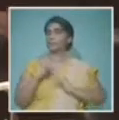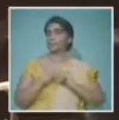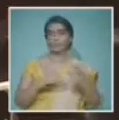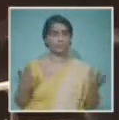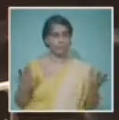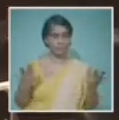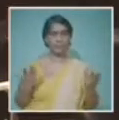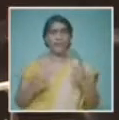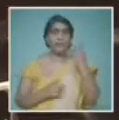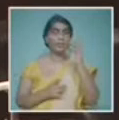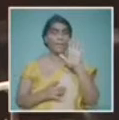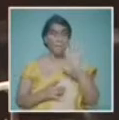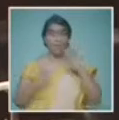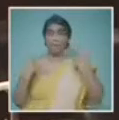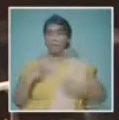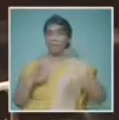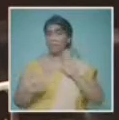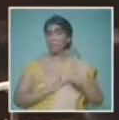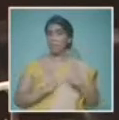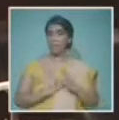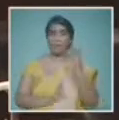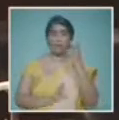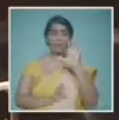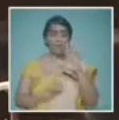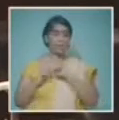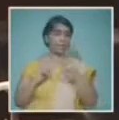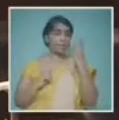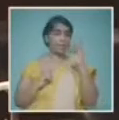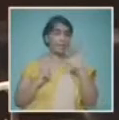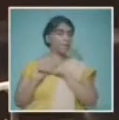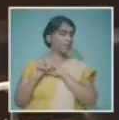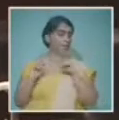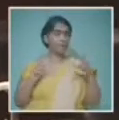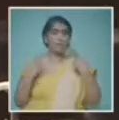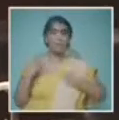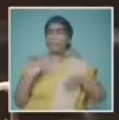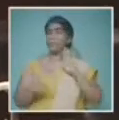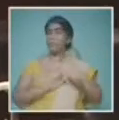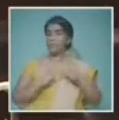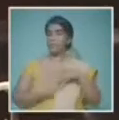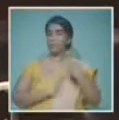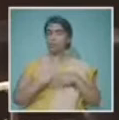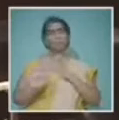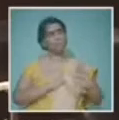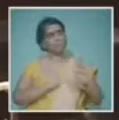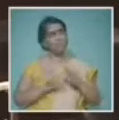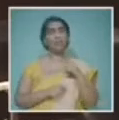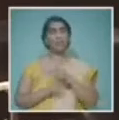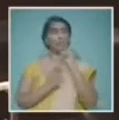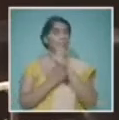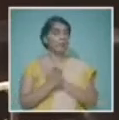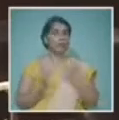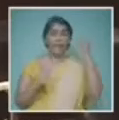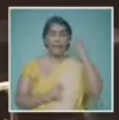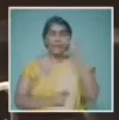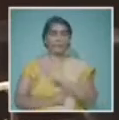නැහැ ඉතින් 2005 රාජපක්ෂ පාලනය ආව 2005 ඉඳන් 2015 දක්වා රාජපක්ෂ පාලනය අපේ රට පාලනය කරත් ඔවුන් ව්‍යවස්ථාව ගැන හිතන